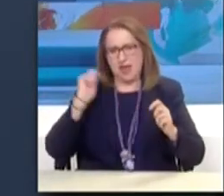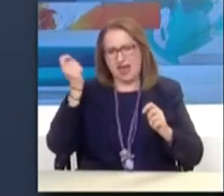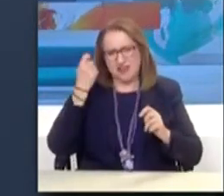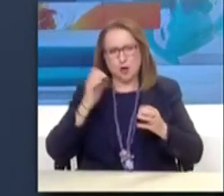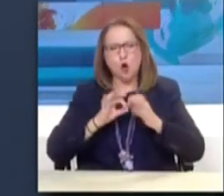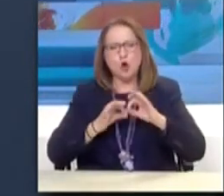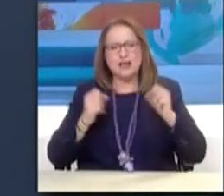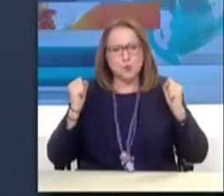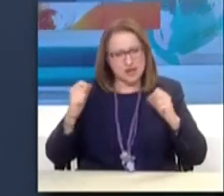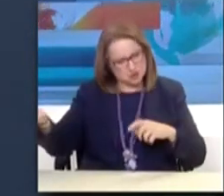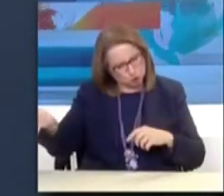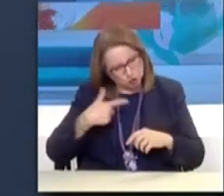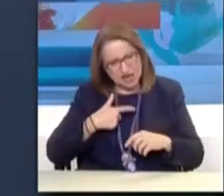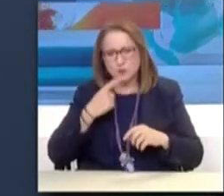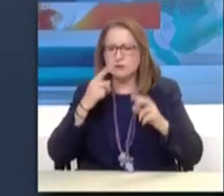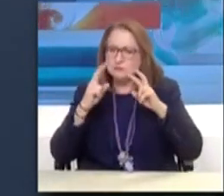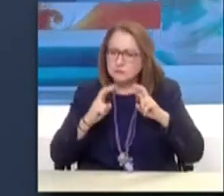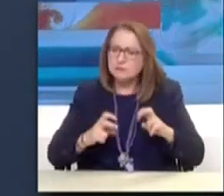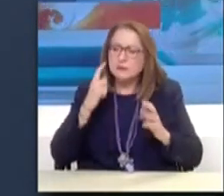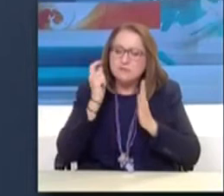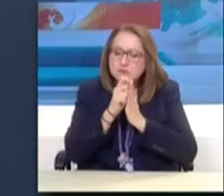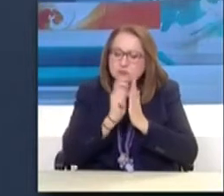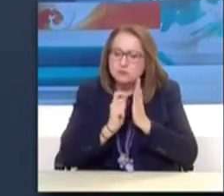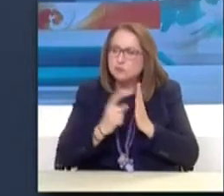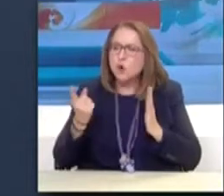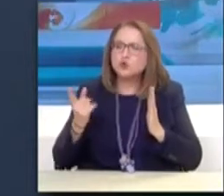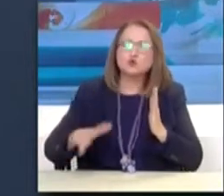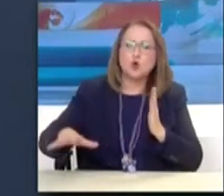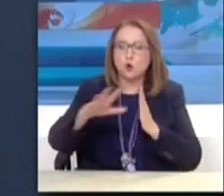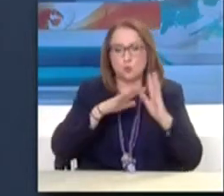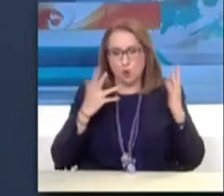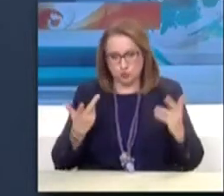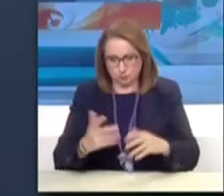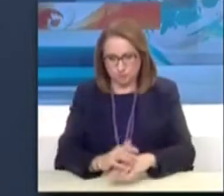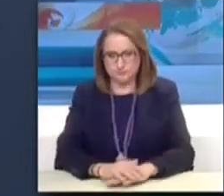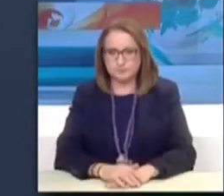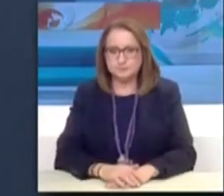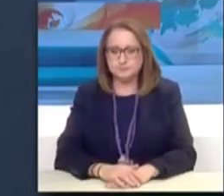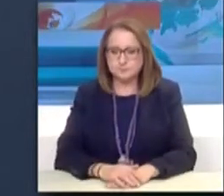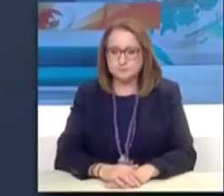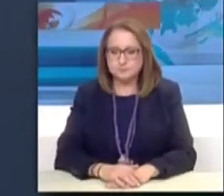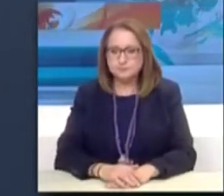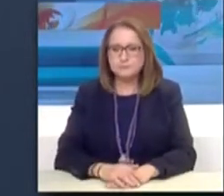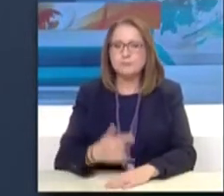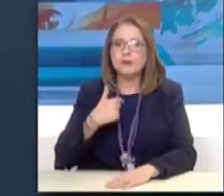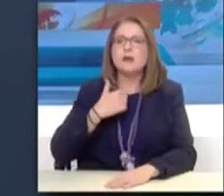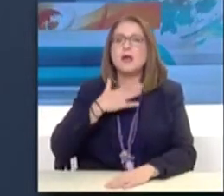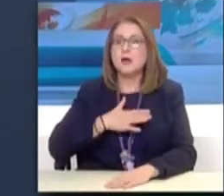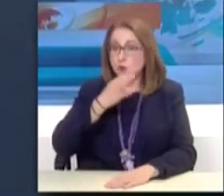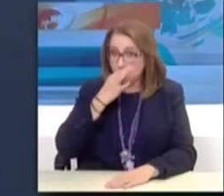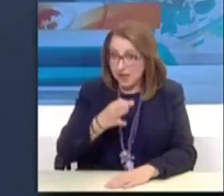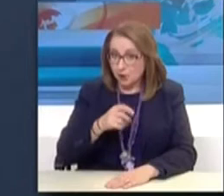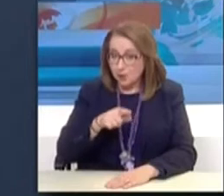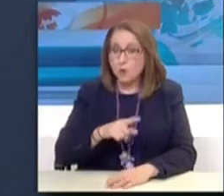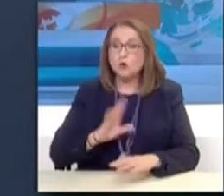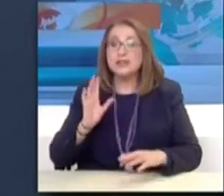παρακολούθηση της τρέχουσας κατάστασης της επιδημίας. Θέλω να πω εδώ πέρα ότι δεν πρέπει να υπάρχει καμιάς